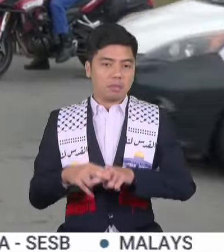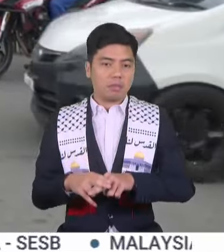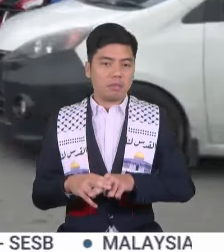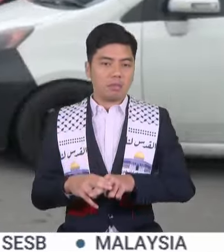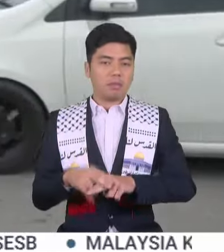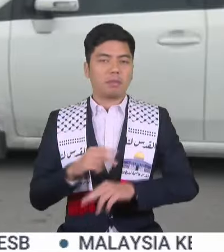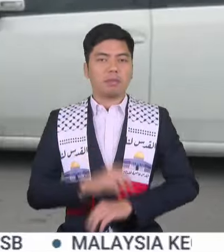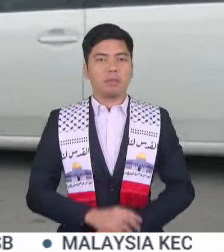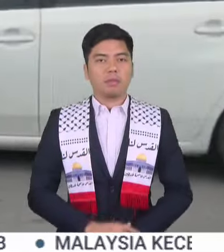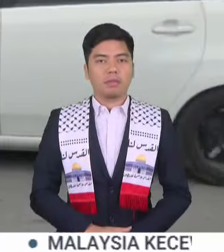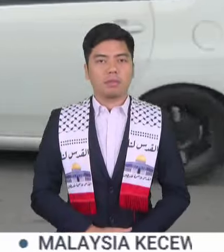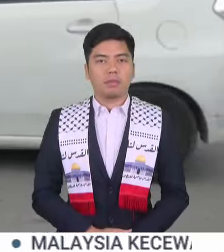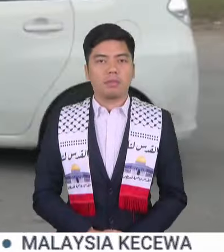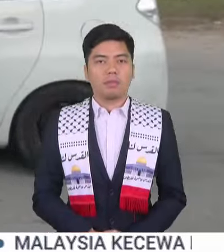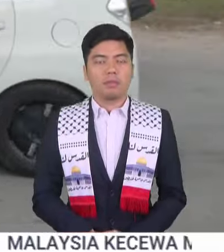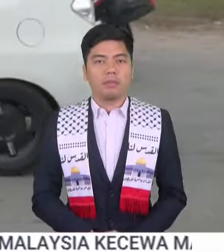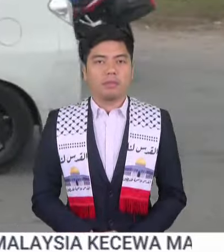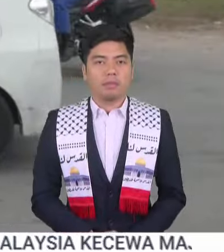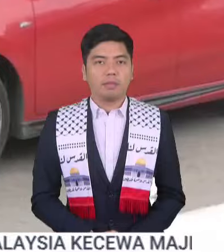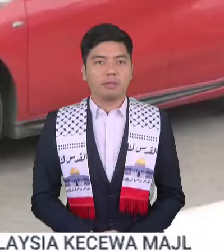Syafif Syahiran Denny, RTM.